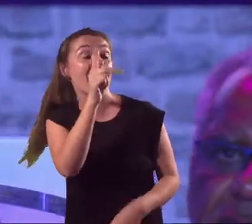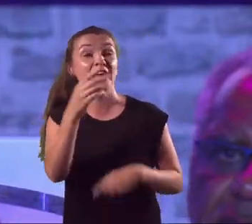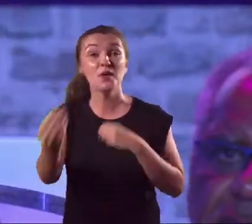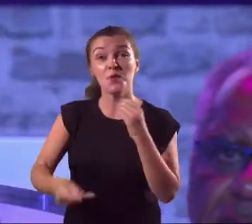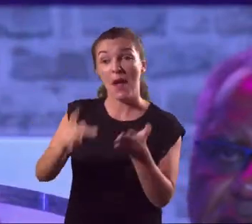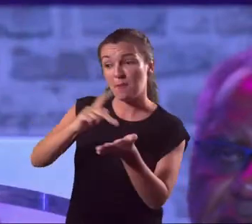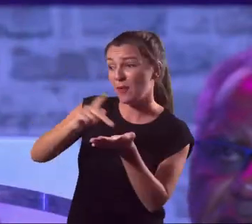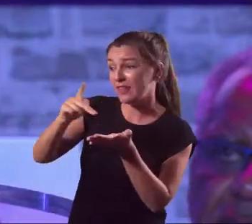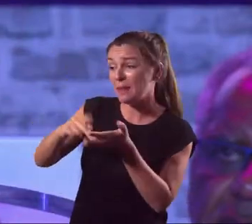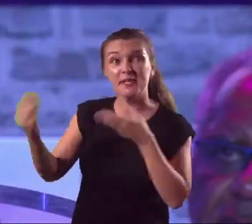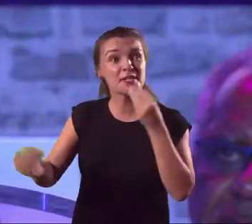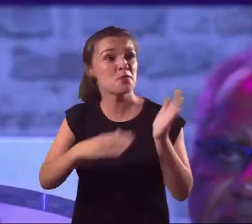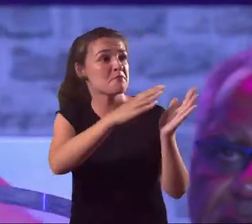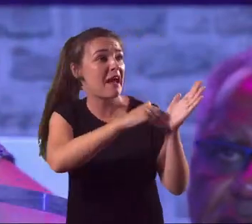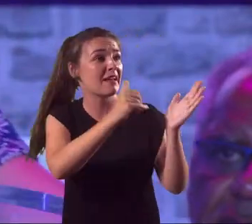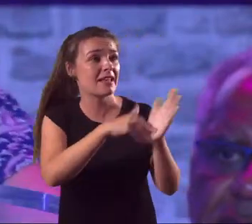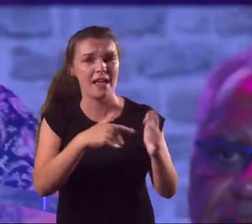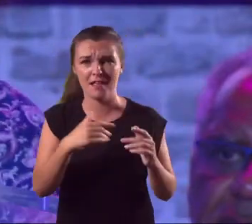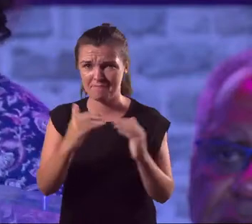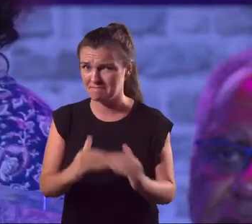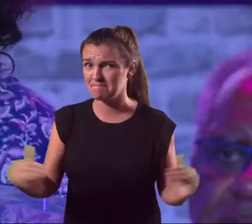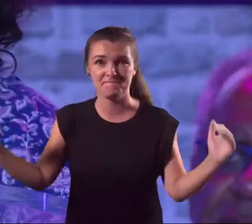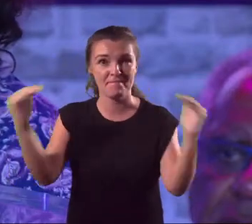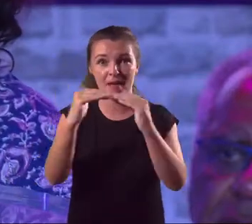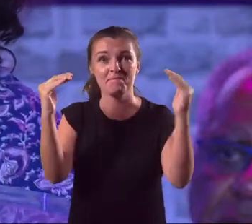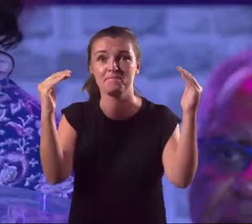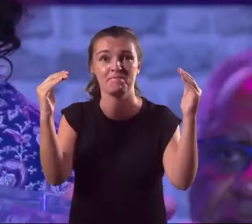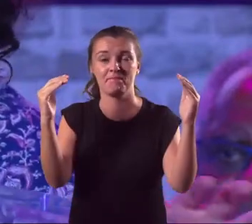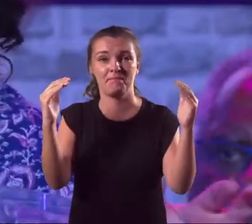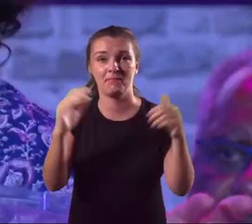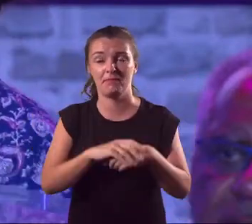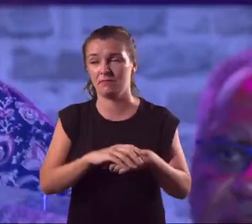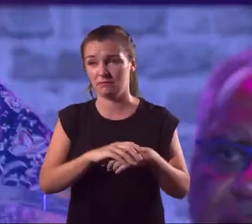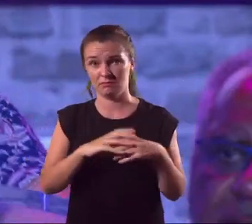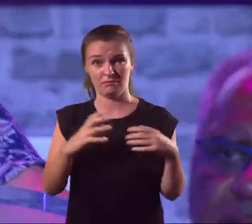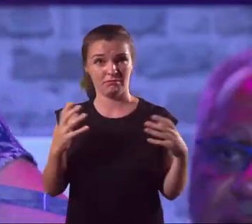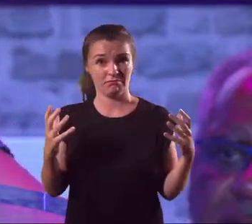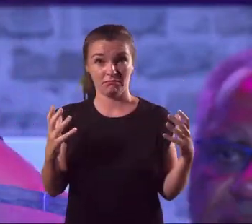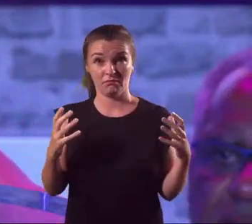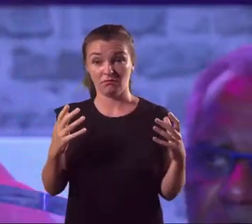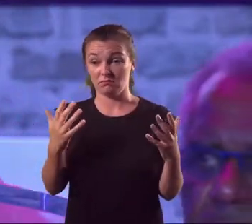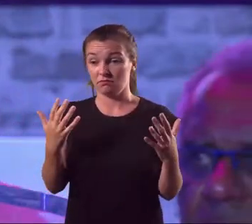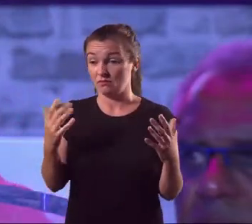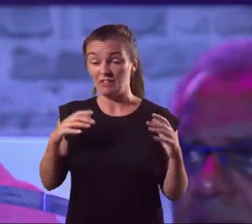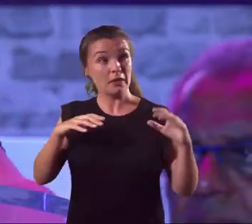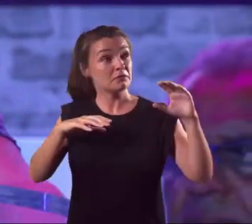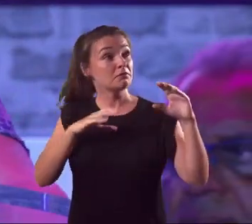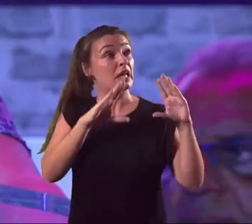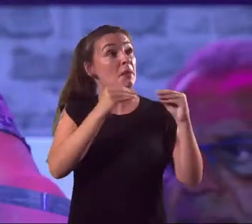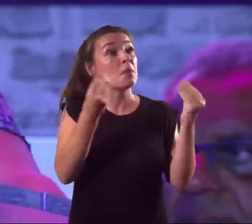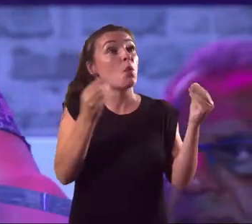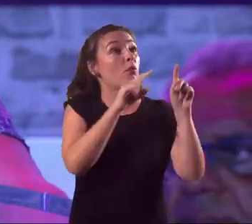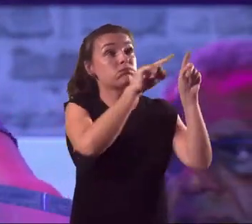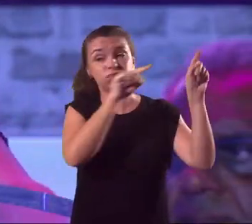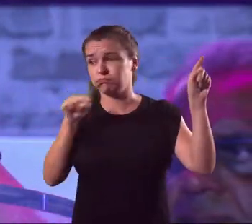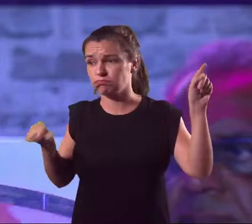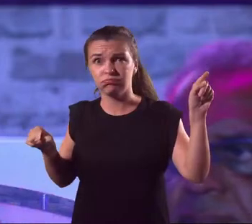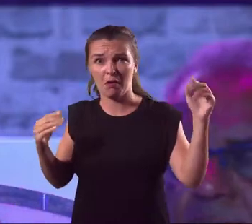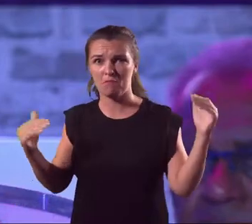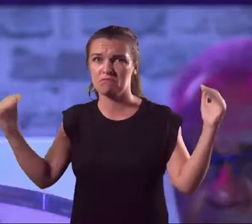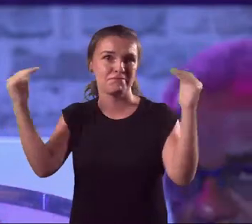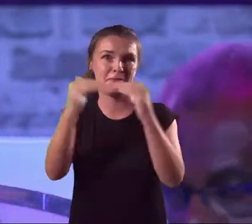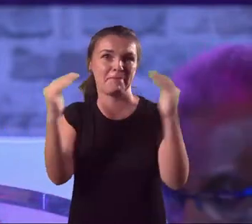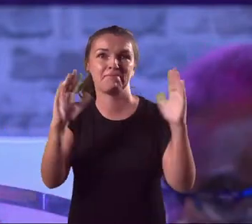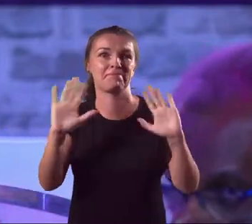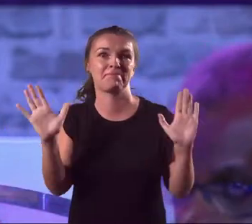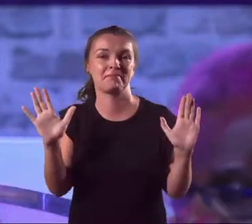à Pointe-à-Pitre ou à Marseille, et que l'on soit, peu importe notre position sur le territoire. Mais